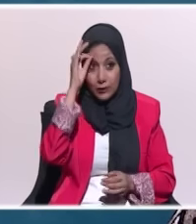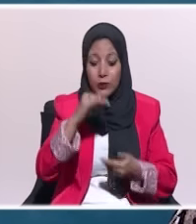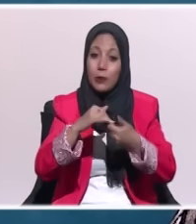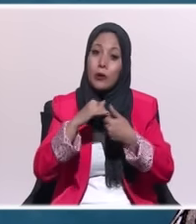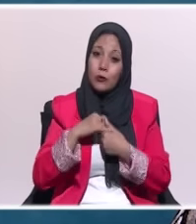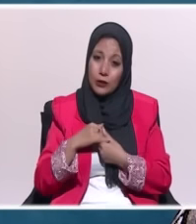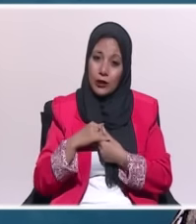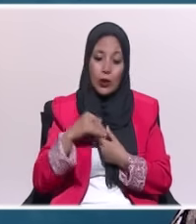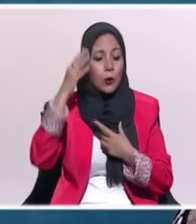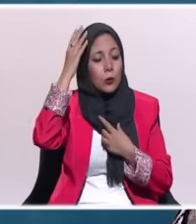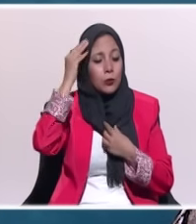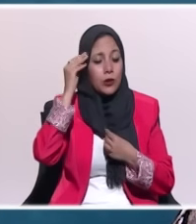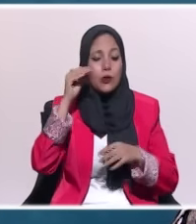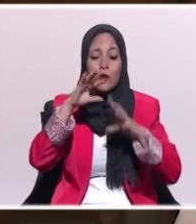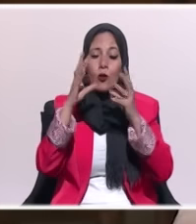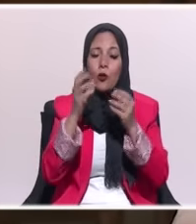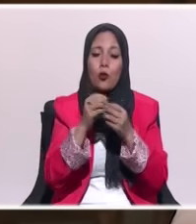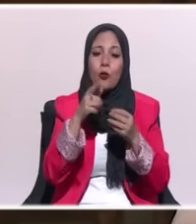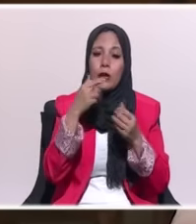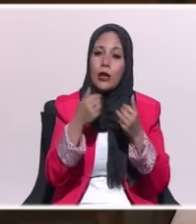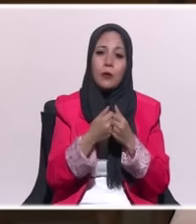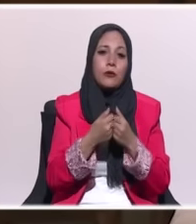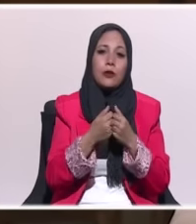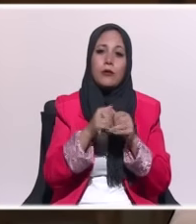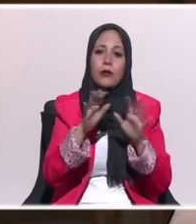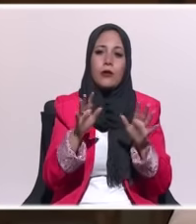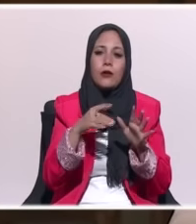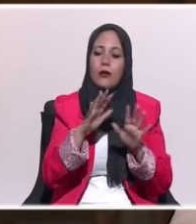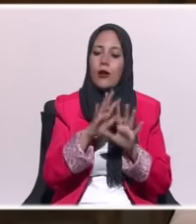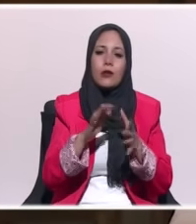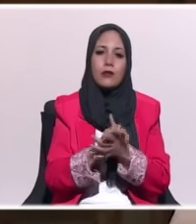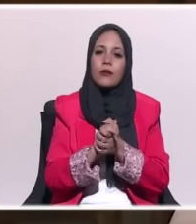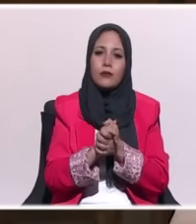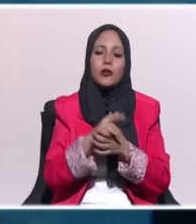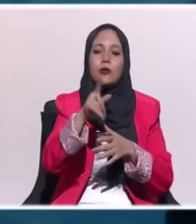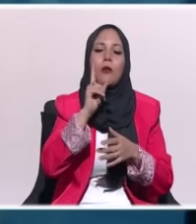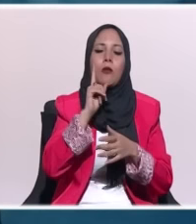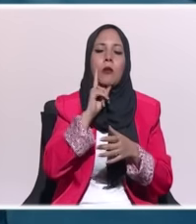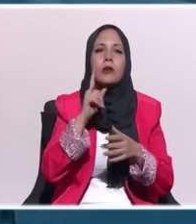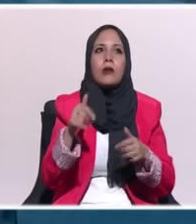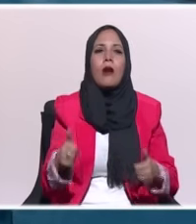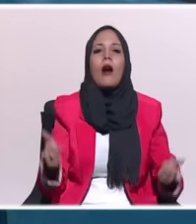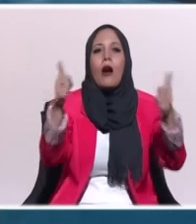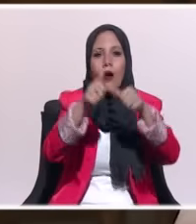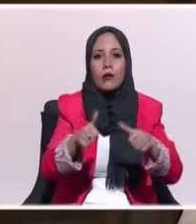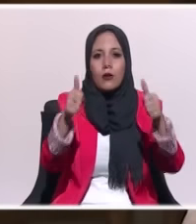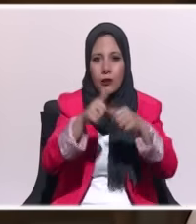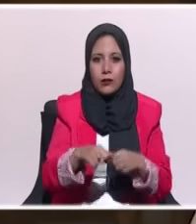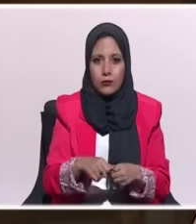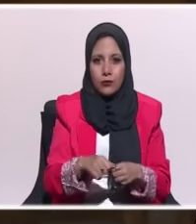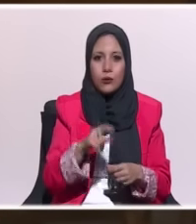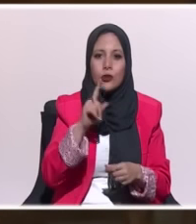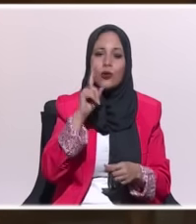وتنسى كل حاجه، تنسى نفسها عشان بنتها، ست عظيمة. لا في حاجة أكبر. دي أم، ده يعني أم ممكن تكون